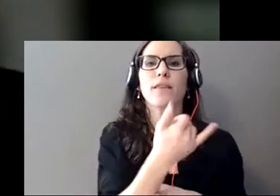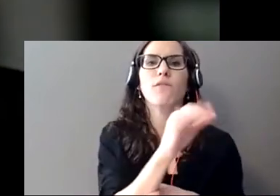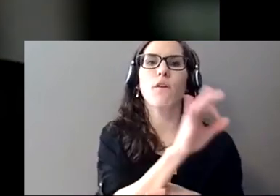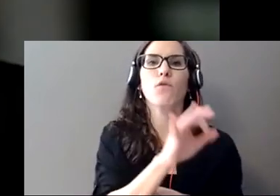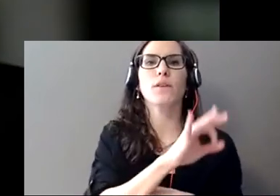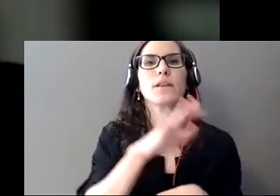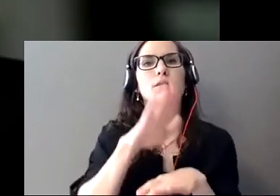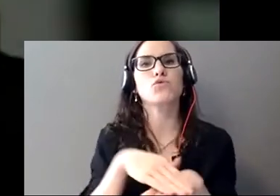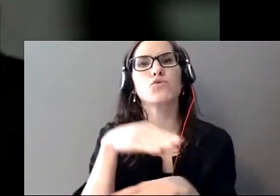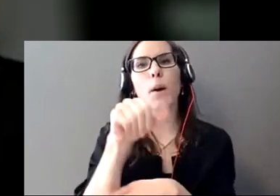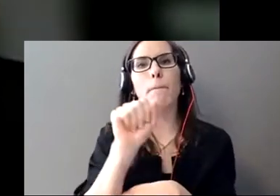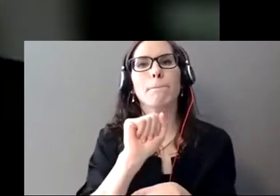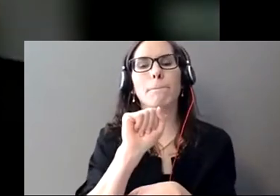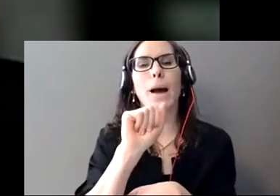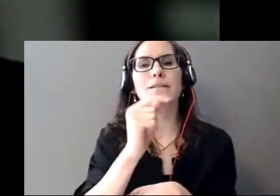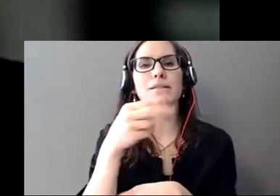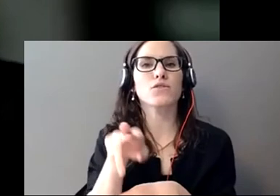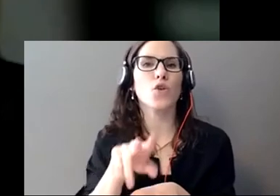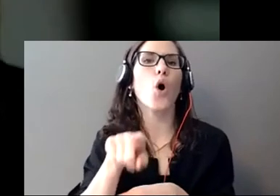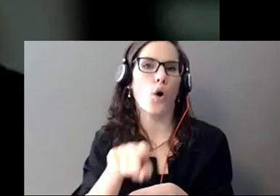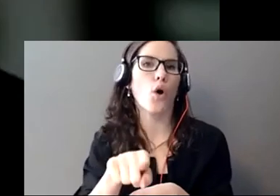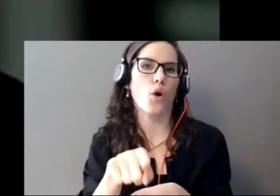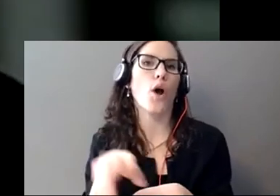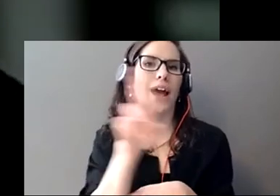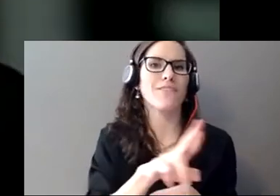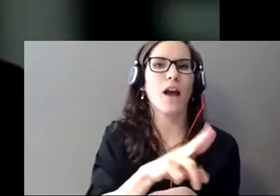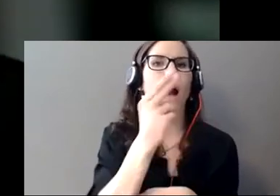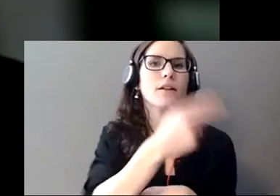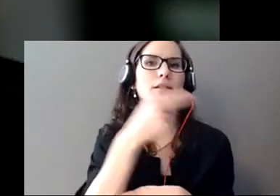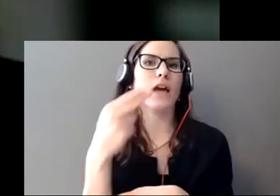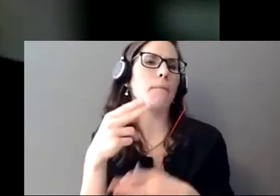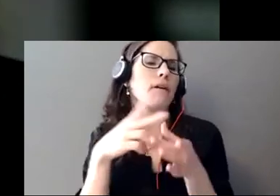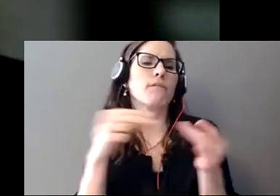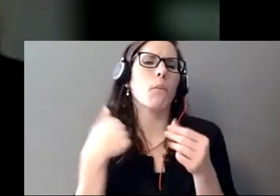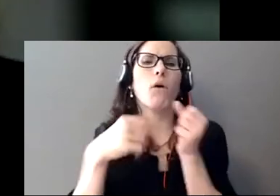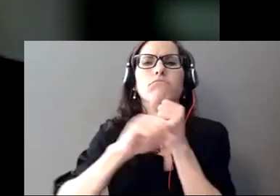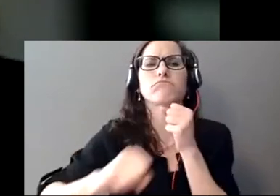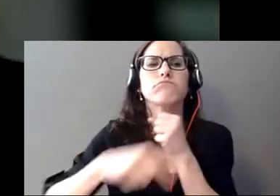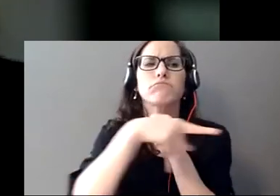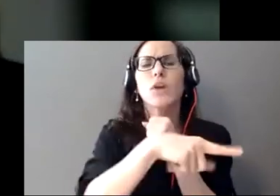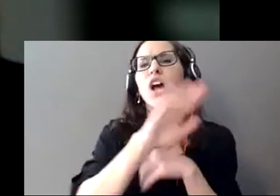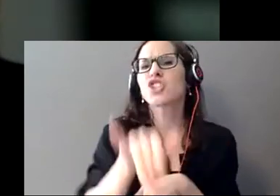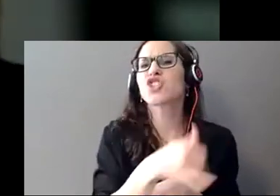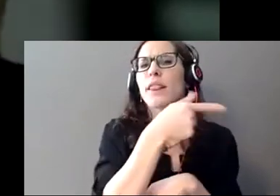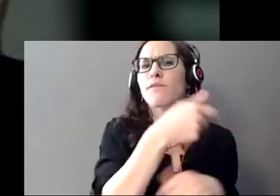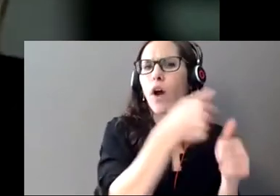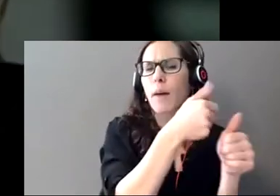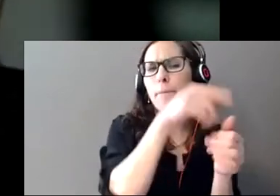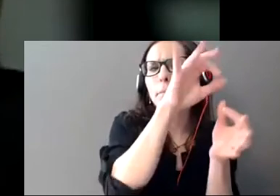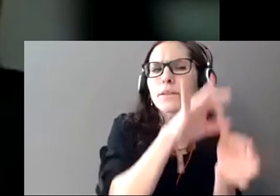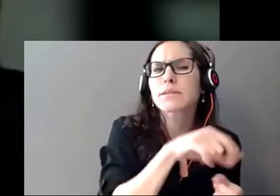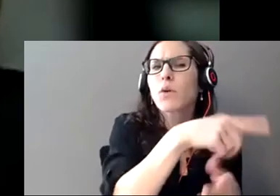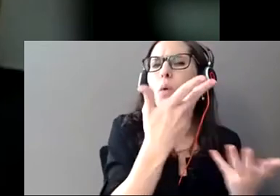la parole sur cet élément-là. Je laisserai Jennifer préciser ce qu'il en est dans le cadre de nos formations.